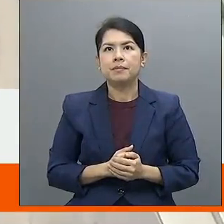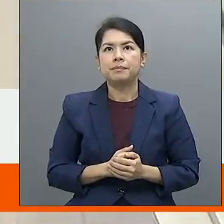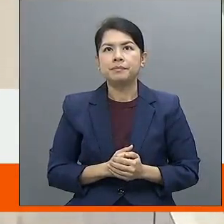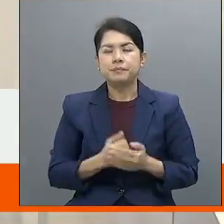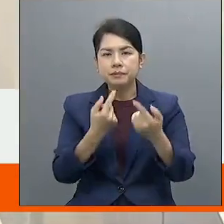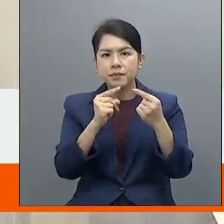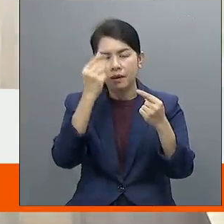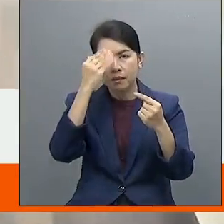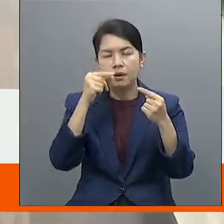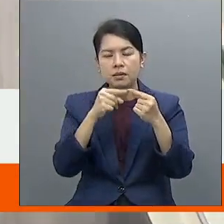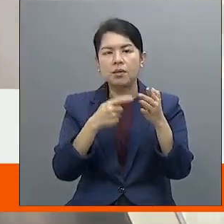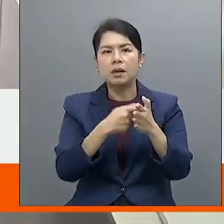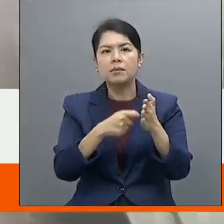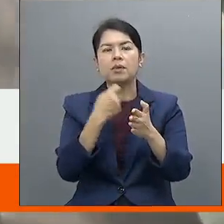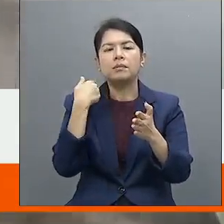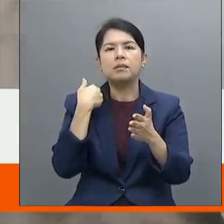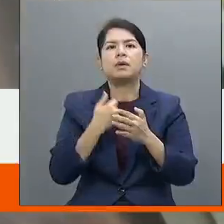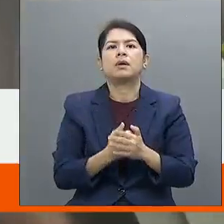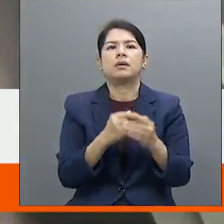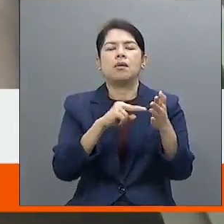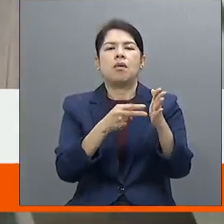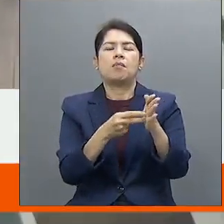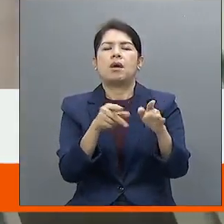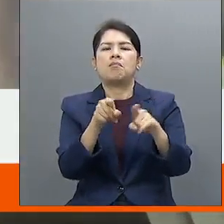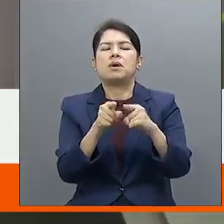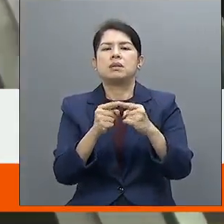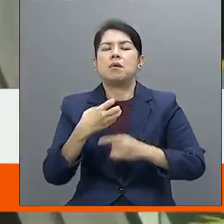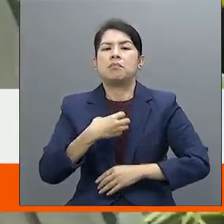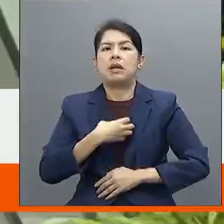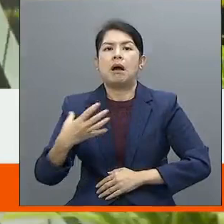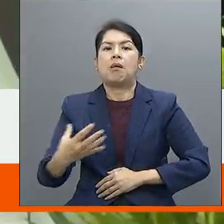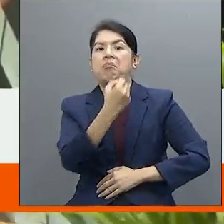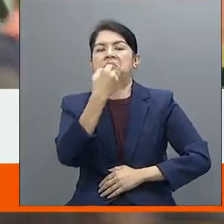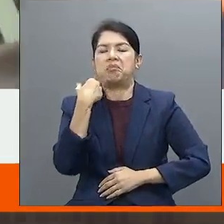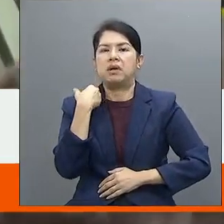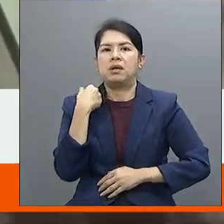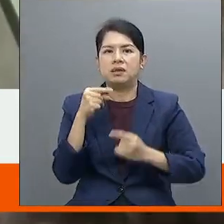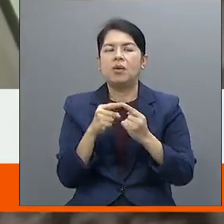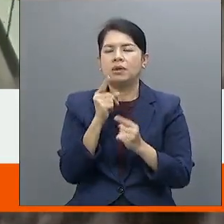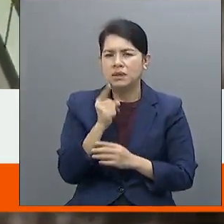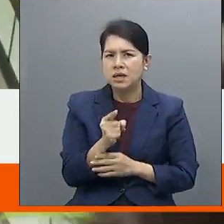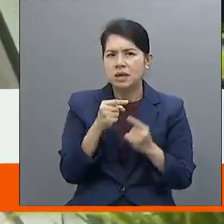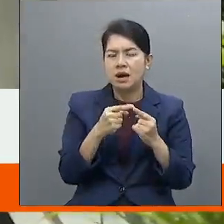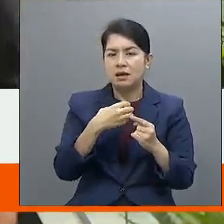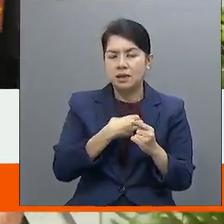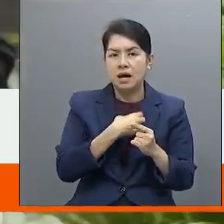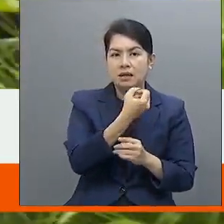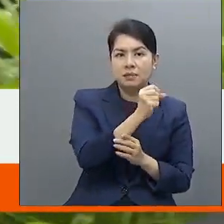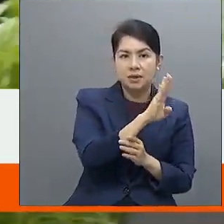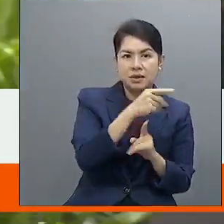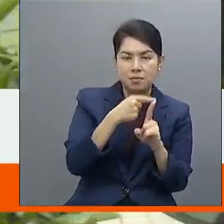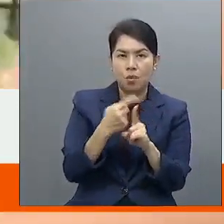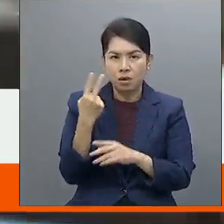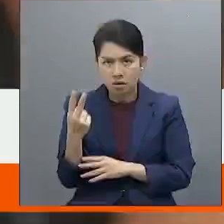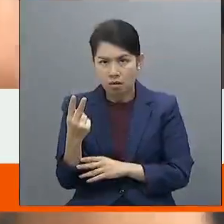องเสียลายหมดมันก็จะหมดอ่ะความจริงเขารู้เขาจะเอา14+2 ค่ะ คือจะเอาตำแหน่งนายกด้ว